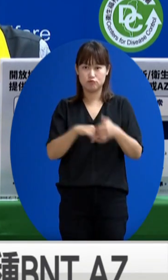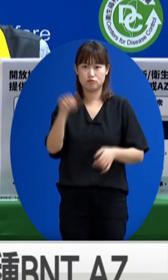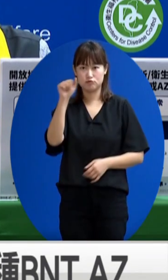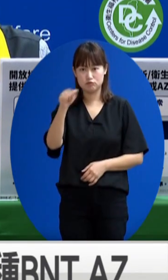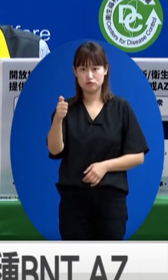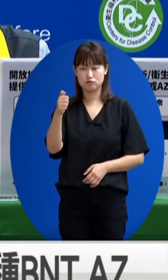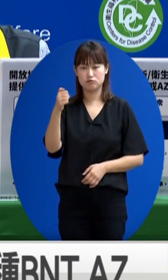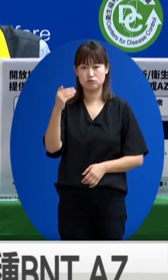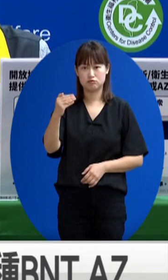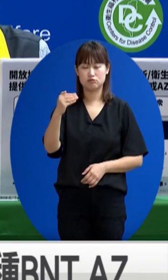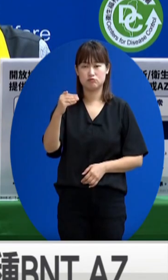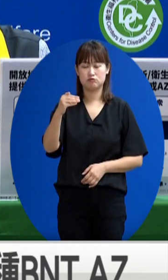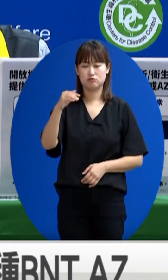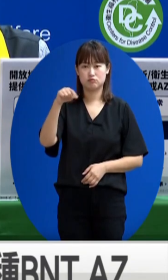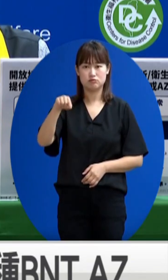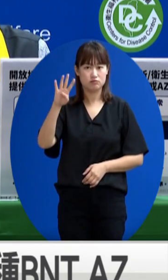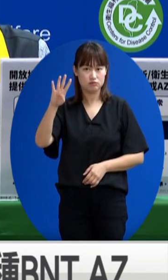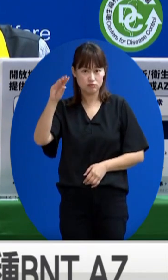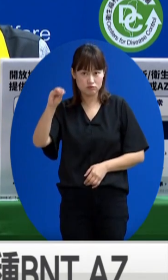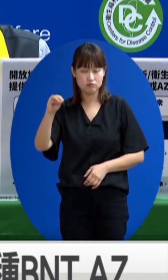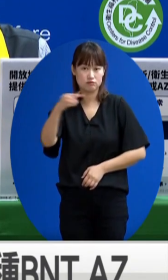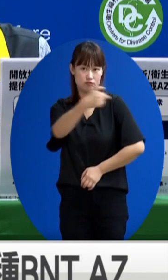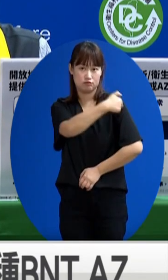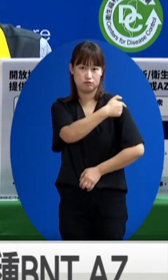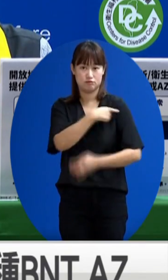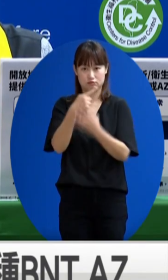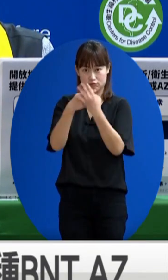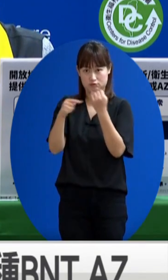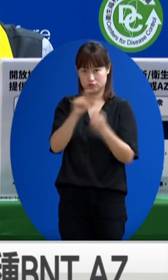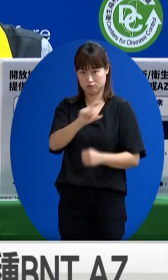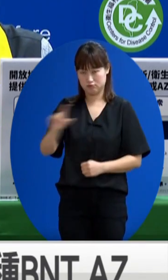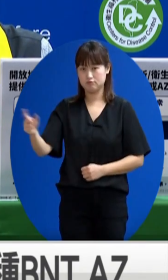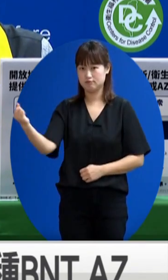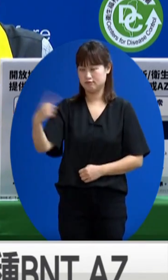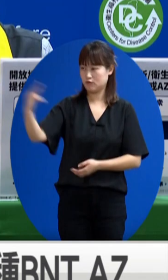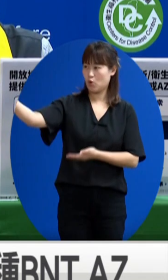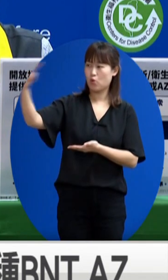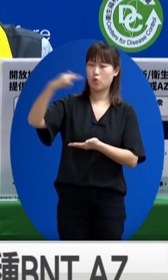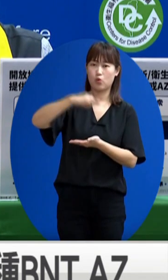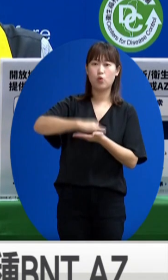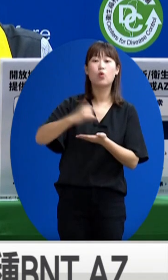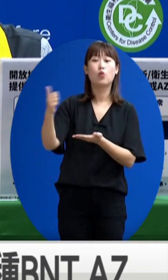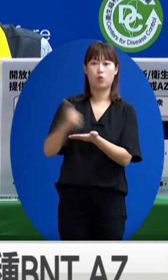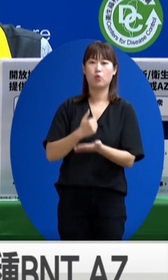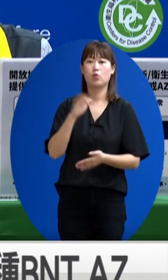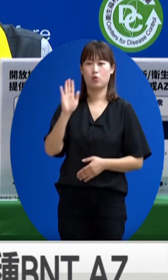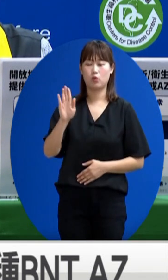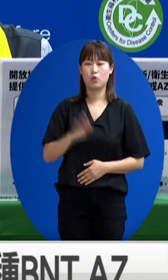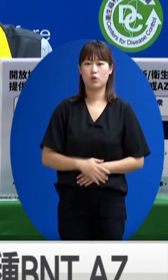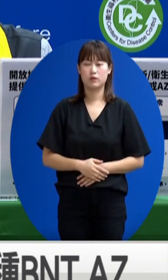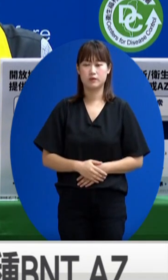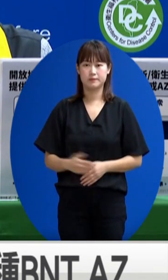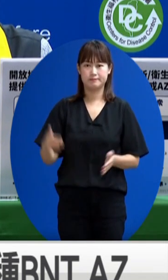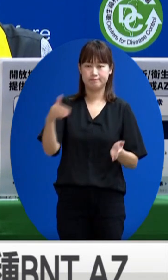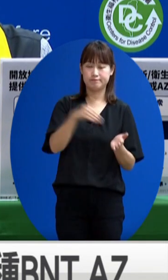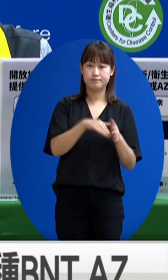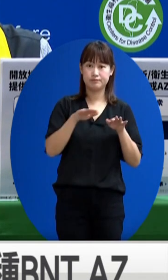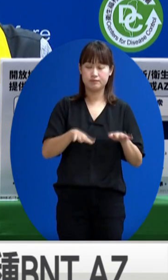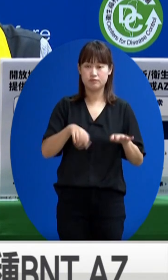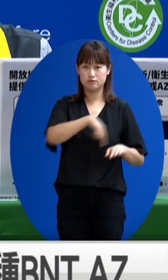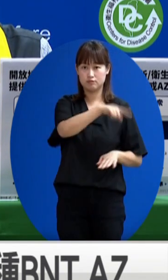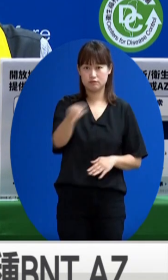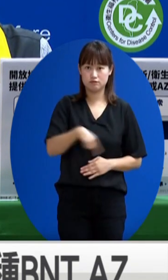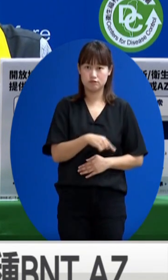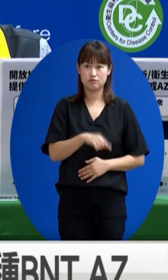59.4 万剂，不应该是在晚上会抵达桃园的国际机场哈。那所以到目前为止，我们这